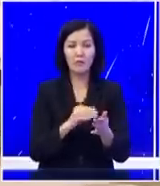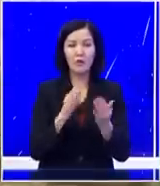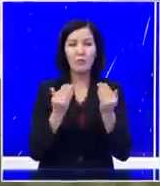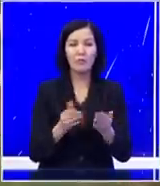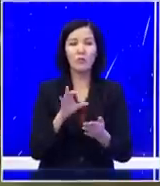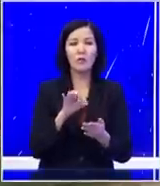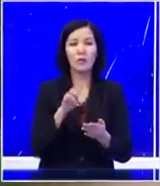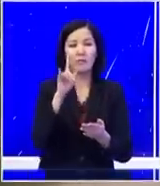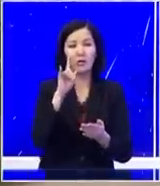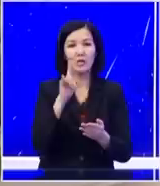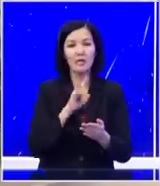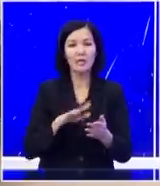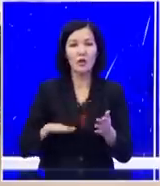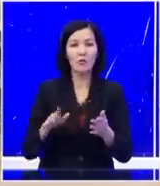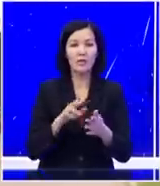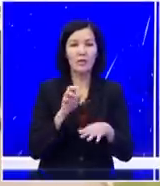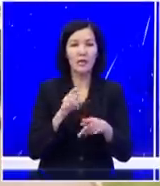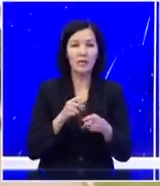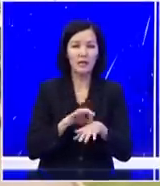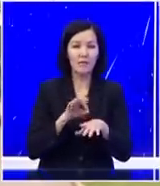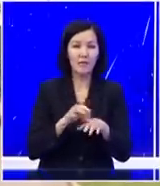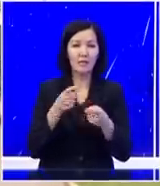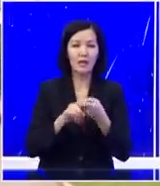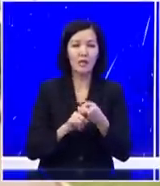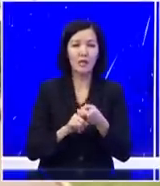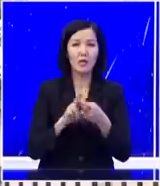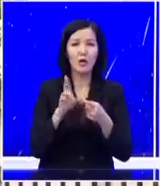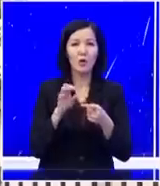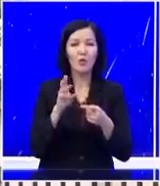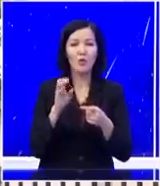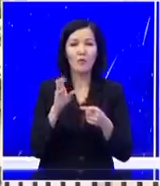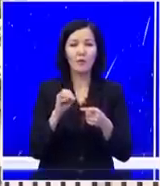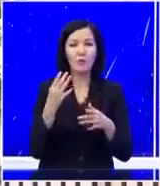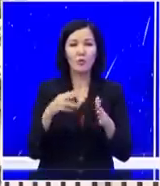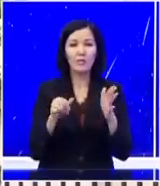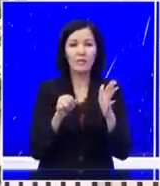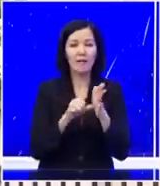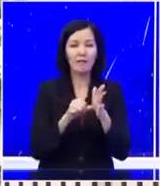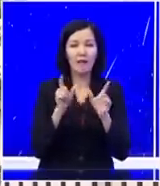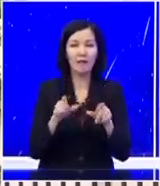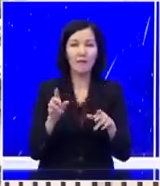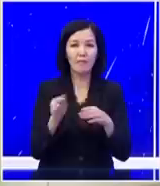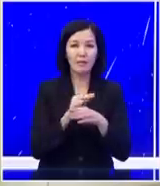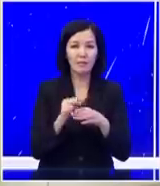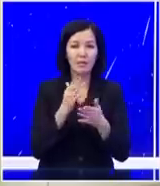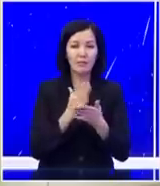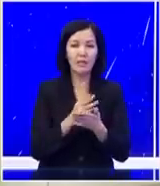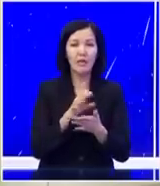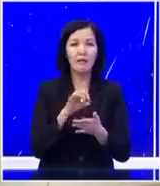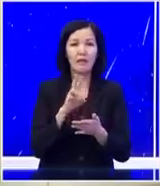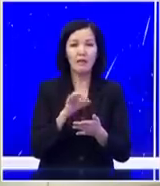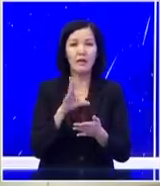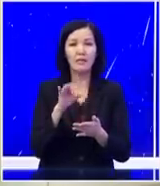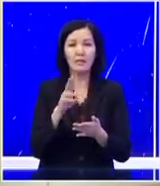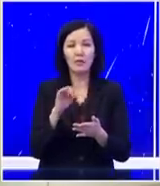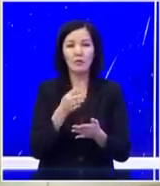Қазақ ауданының инфекциялық ауруханасында COVID-19 диагнозы қойылған 36 адам емделіп жатыр. Арасында Талғар, Сарыөзек,